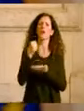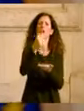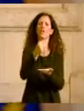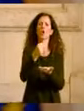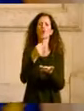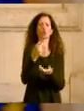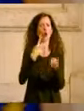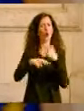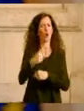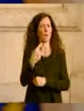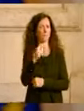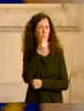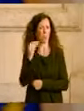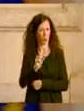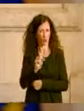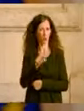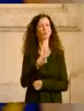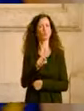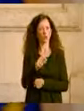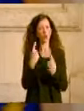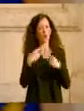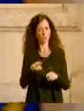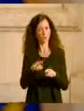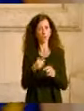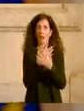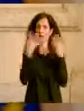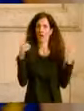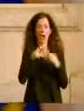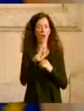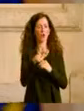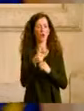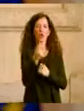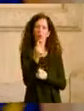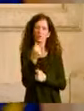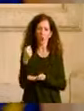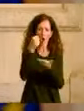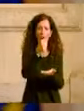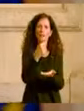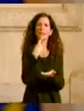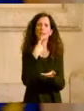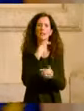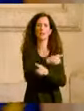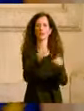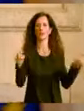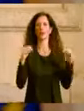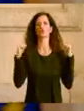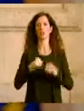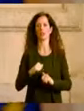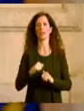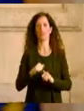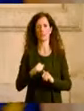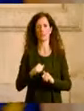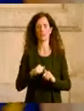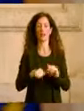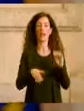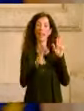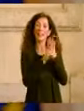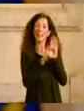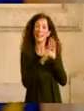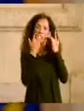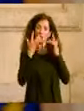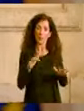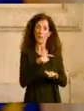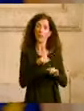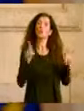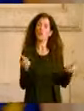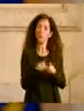che queste somme devono entrare nelle tasche dei cittadini. Ecco perché è anche importante il decreto semplificazioni. In